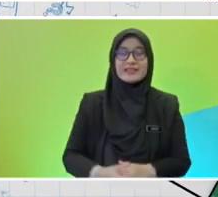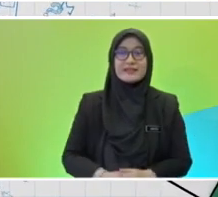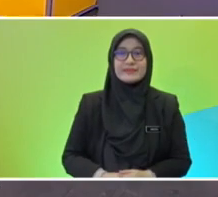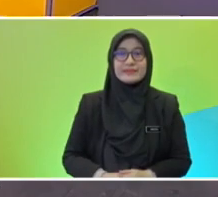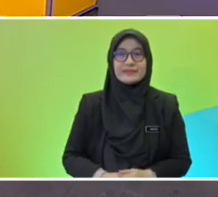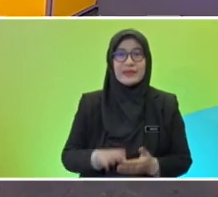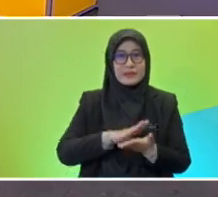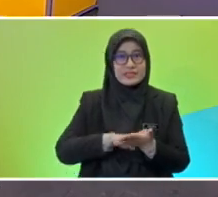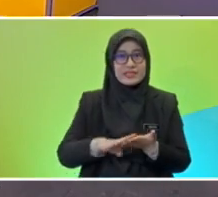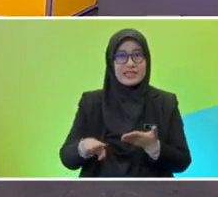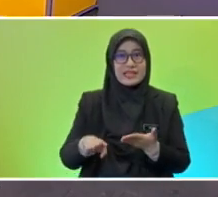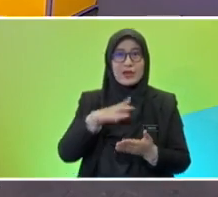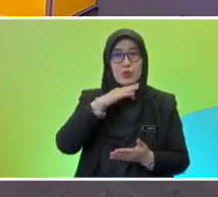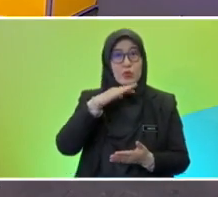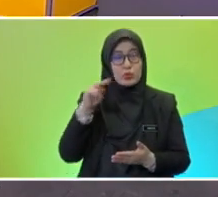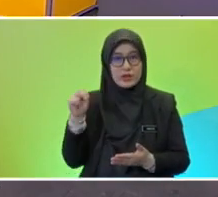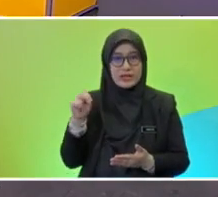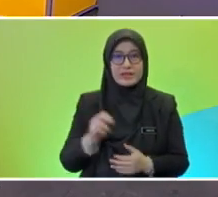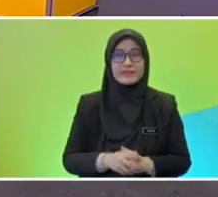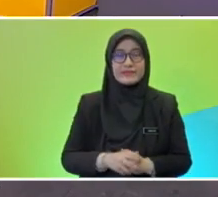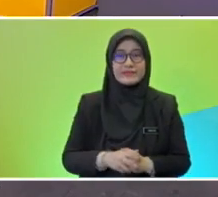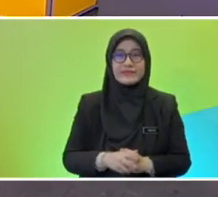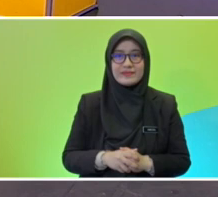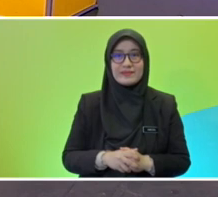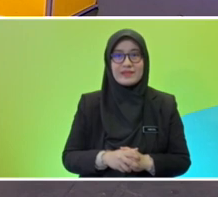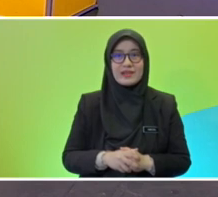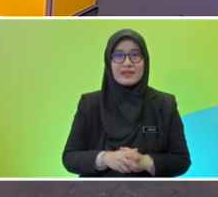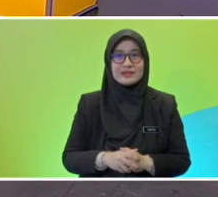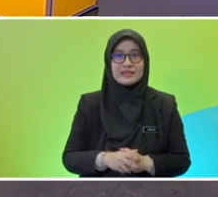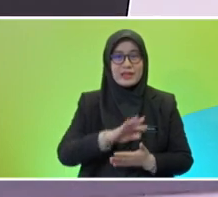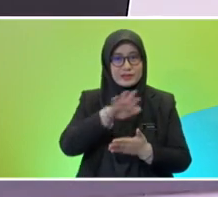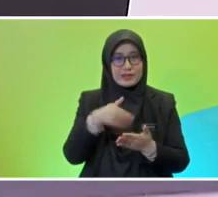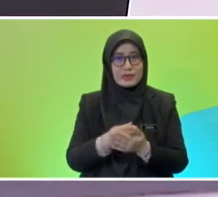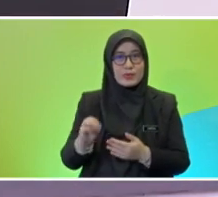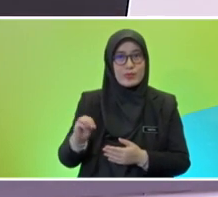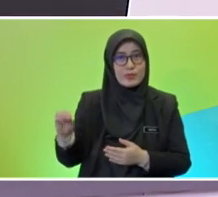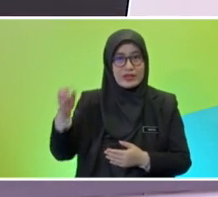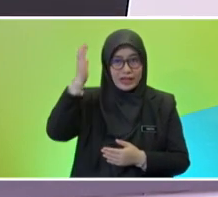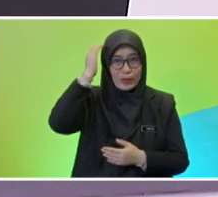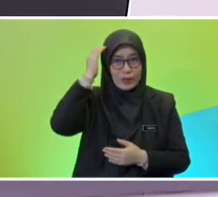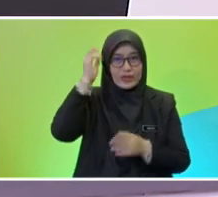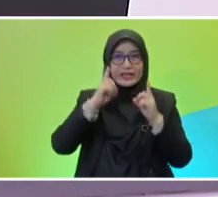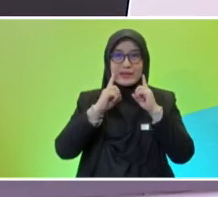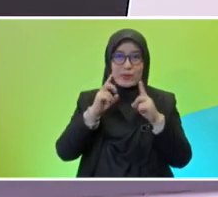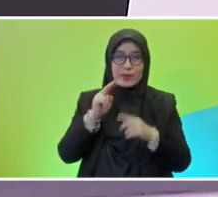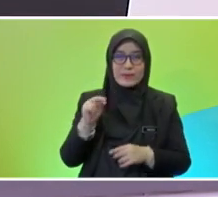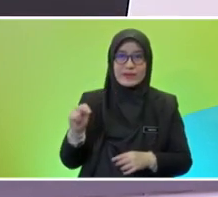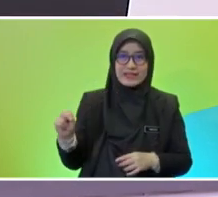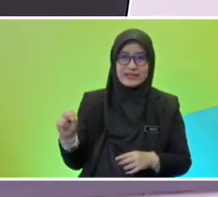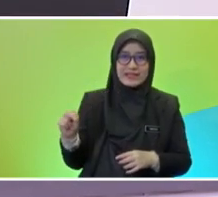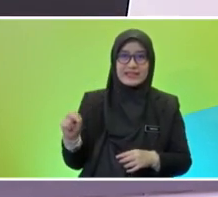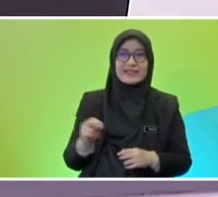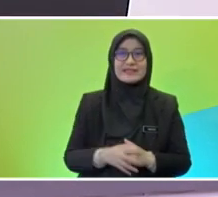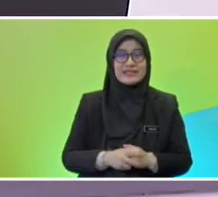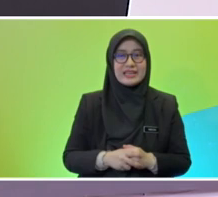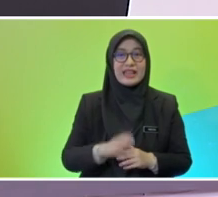semua pun tahu kan jawaban dia ah boleh kunci kan dekat dekat dengan adik-adik di eee boneka